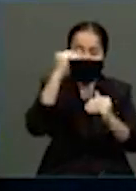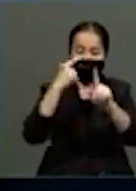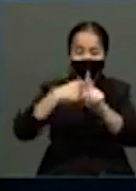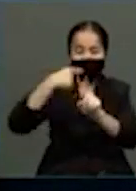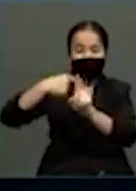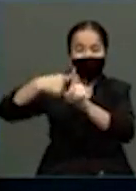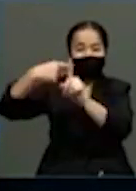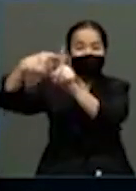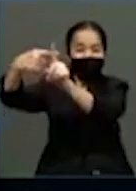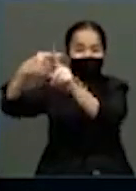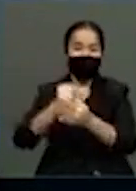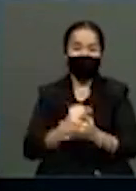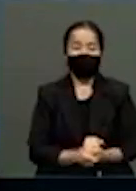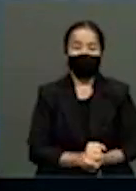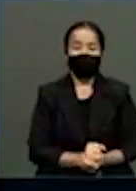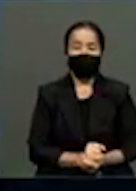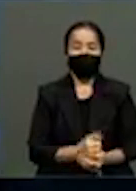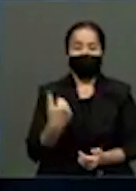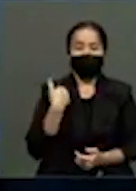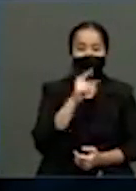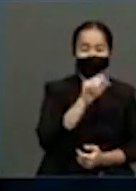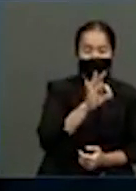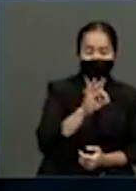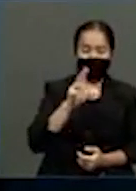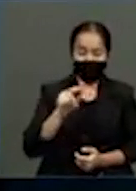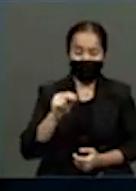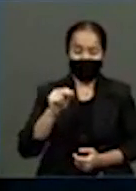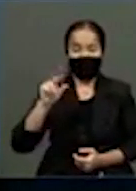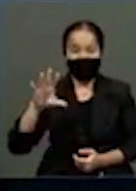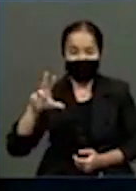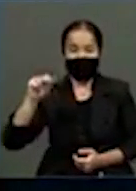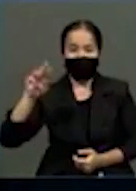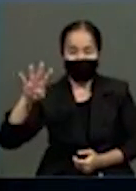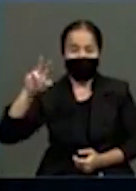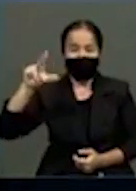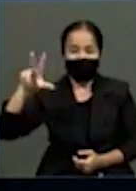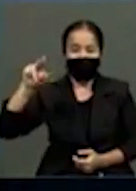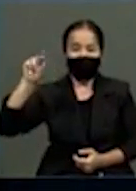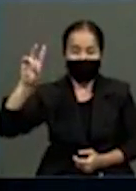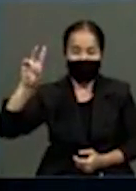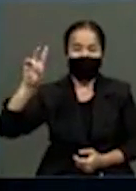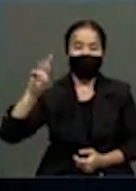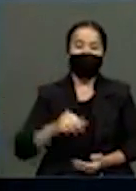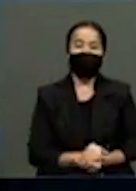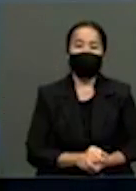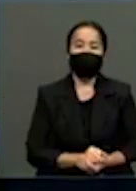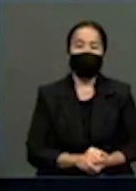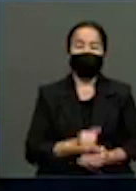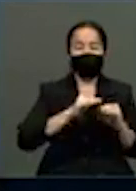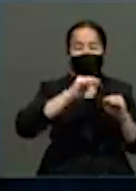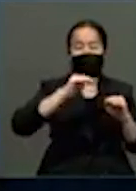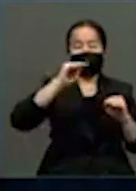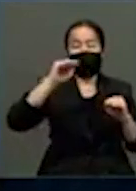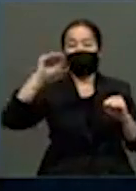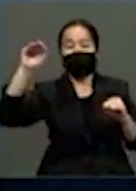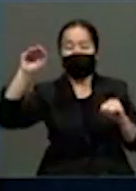เตอร์มี29 30 35 34 33 37ก็ไม่ได้บอกว่าส่งนะครับก็มี